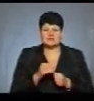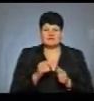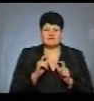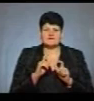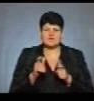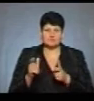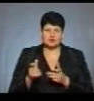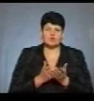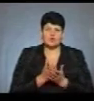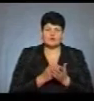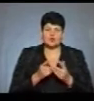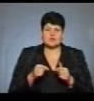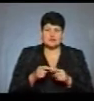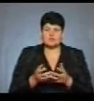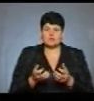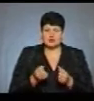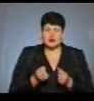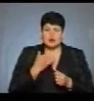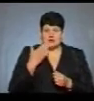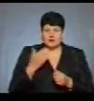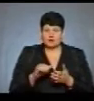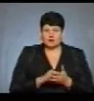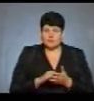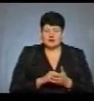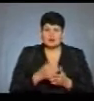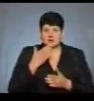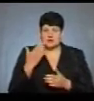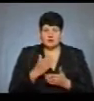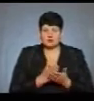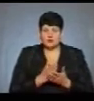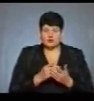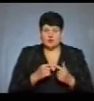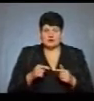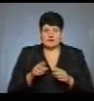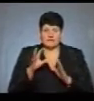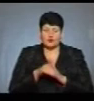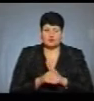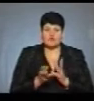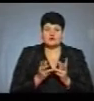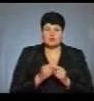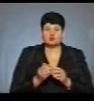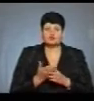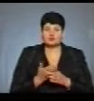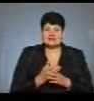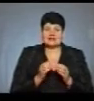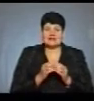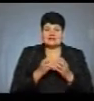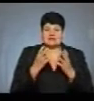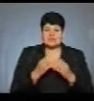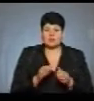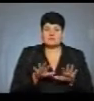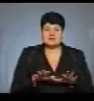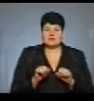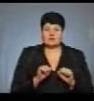обслуговуючої організації, то від надходження останнього документа від останньої обслуговуючої організації, яка входить в розрахунок субсидії, від 10 днів місцеве управління